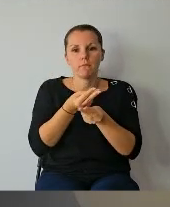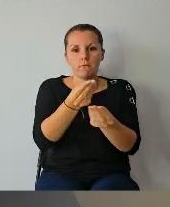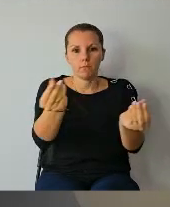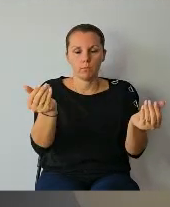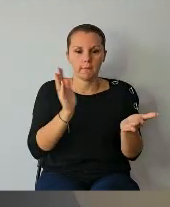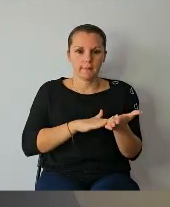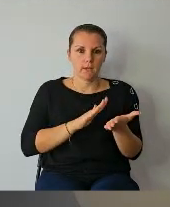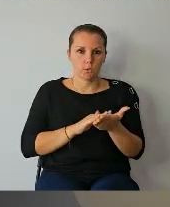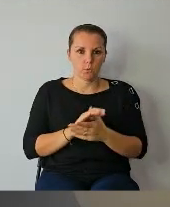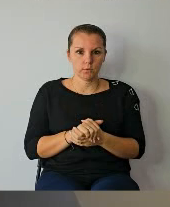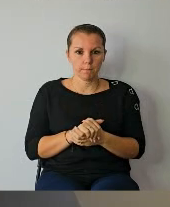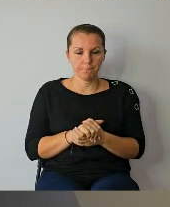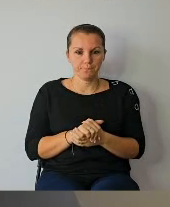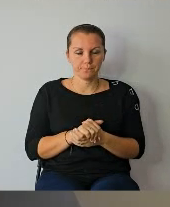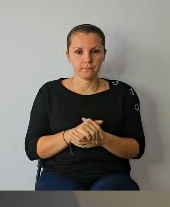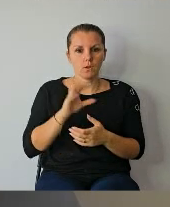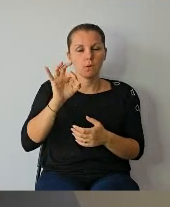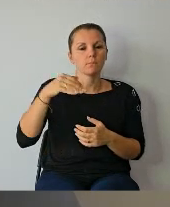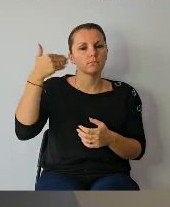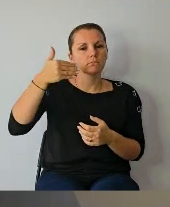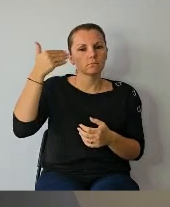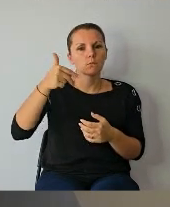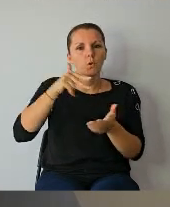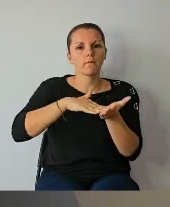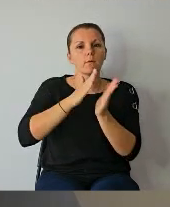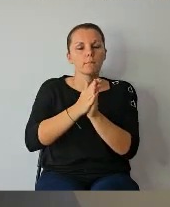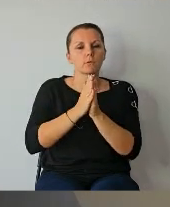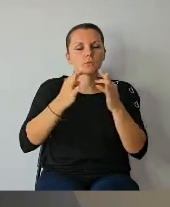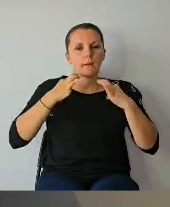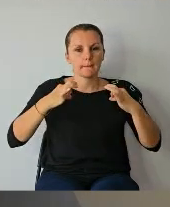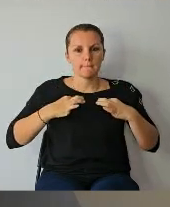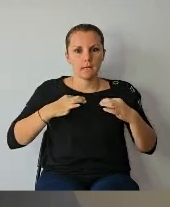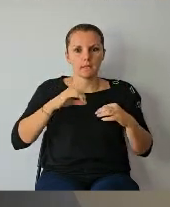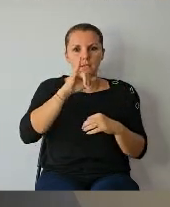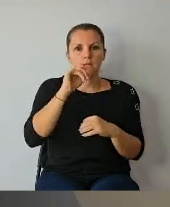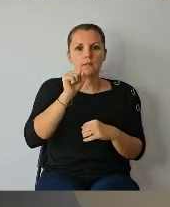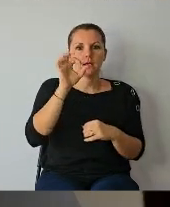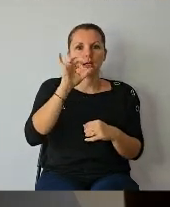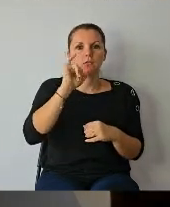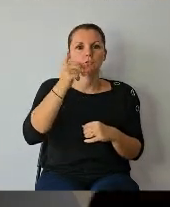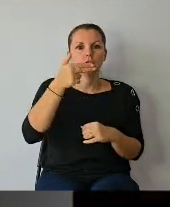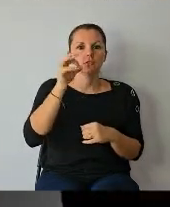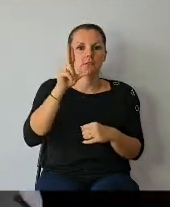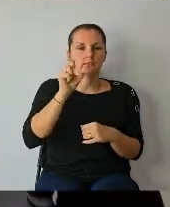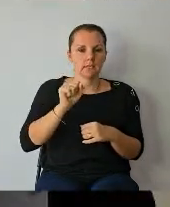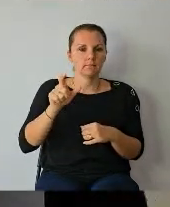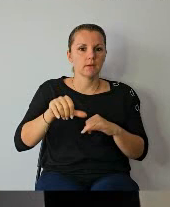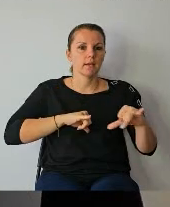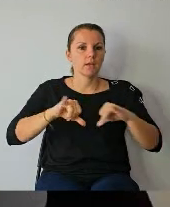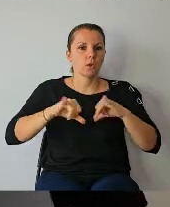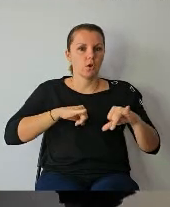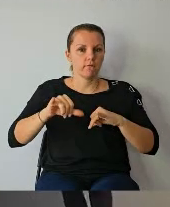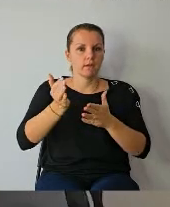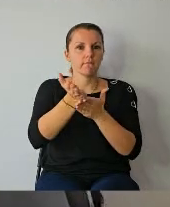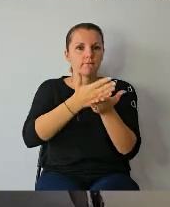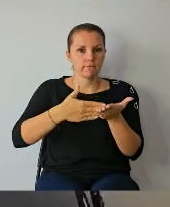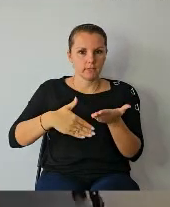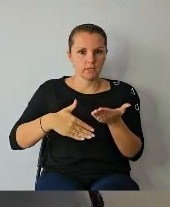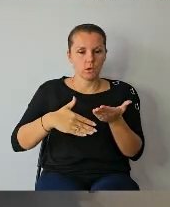nagród. O zreferowanie uchwały bardzo proszę panią Ewelinę Jasińską, kierownik referatu oświaty.